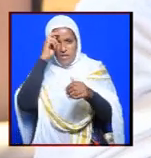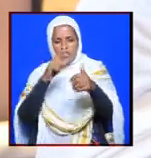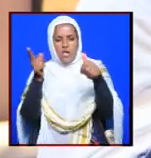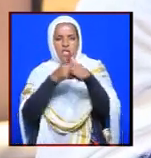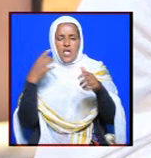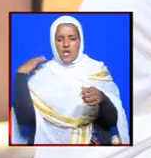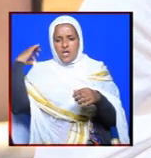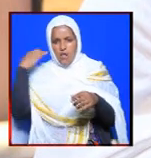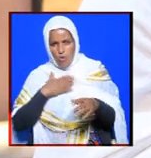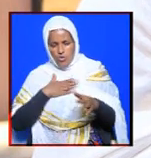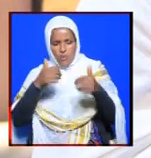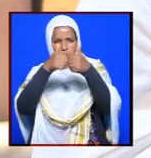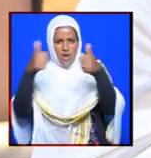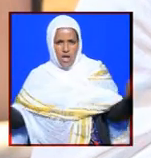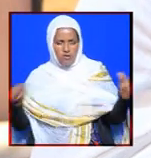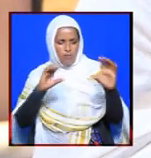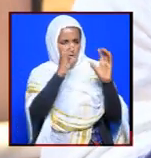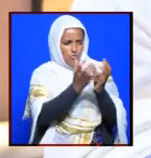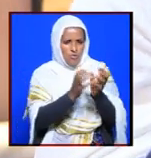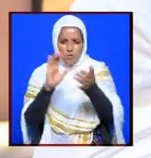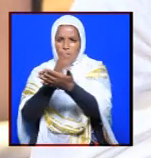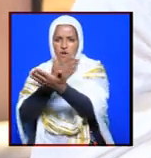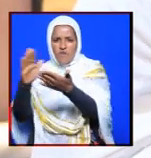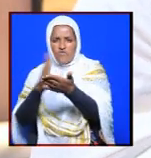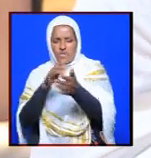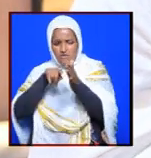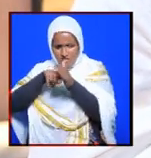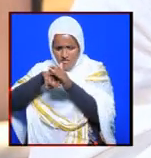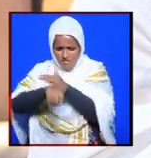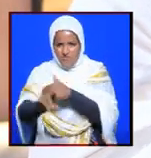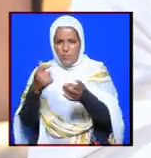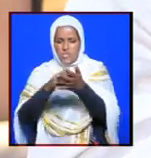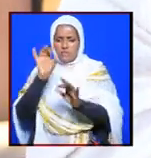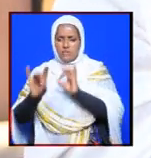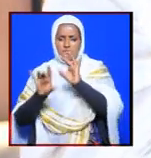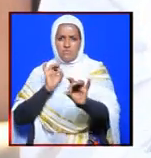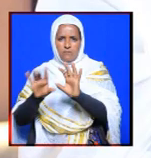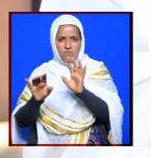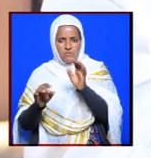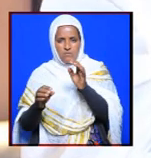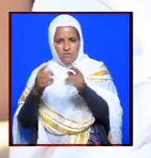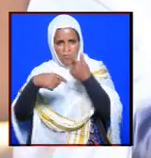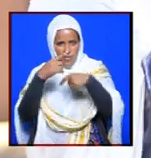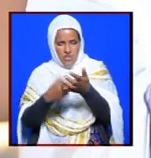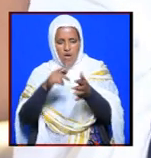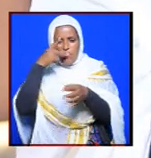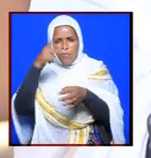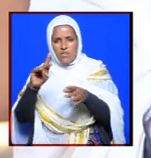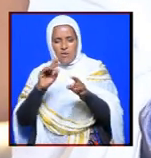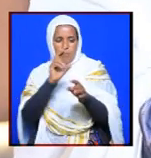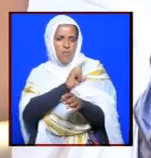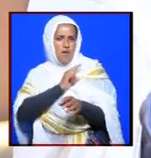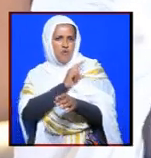አንደኛው ግላዊነት፣ መለያየት፣ በቡድን ወይም በአንጃ መከፋፈል ስር እንዲሰድና በዚህ መጠላላት እንዲሰፍን ማድረግ ነው። ፕሮቴስታንት